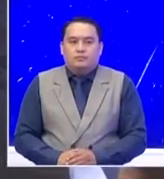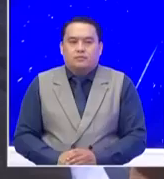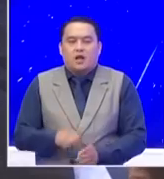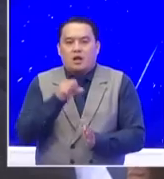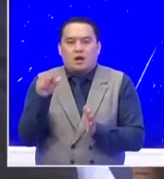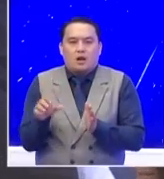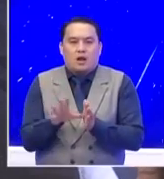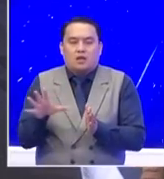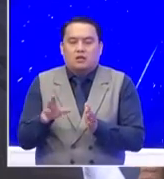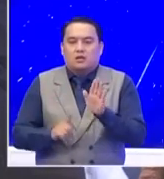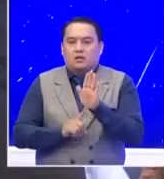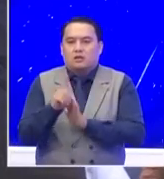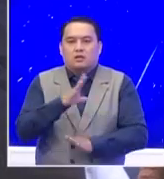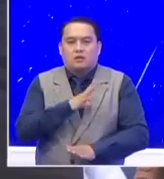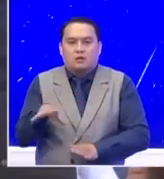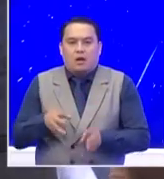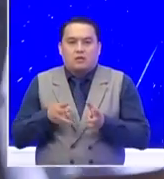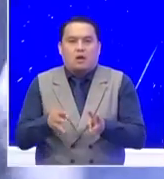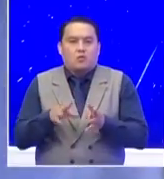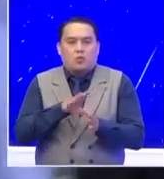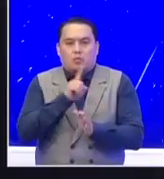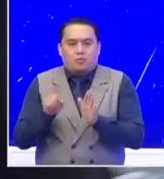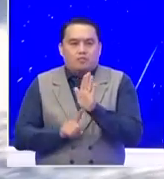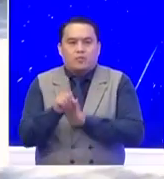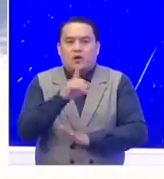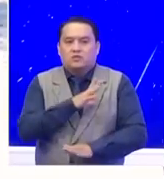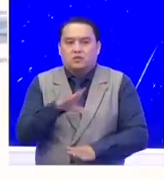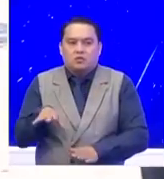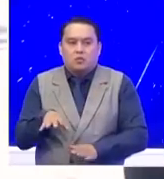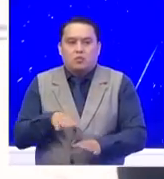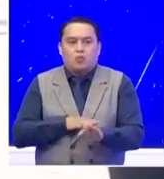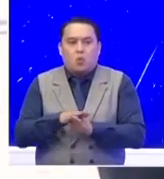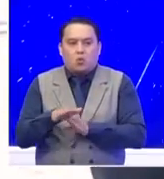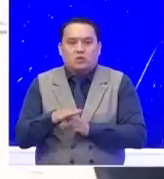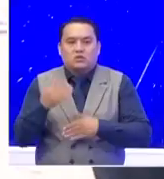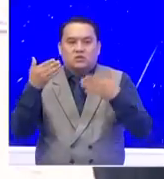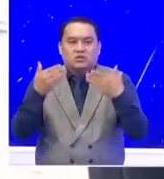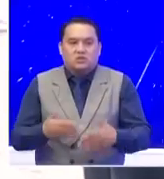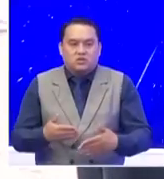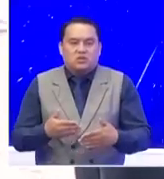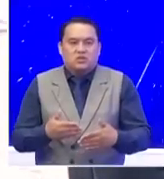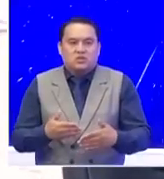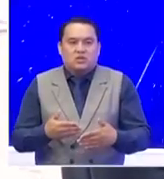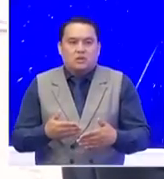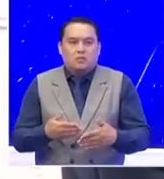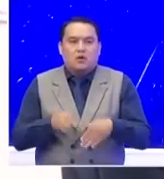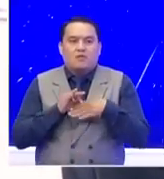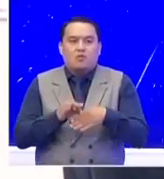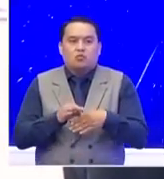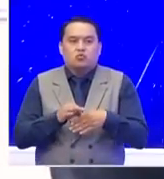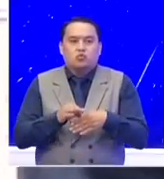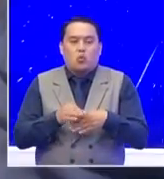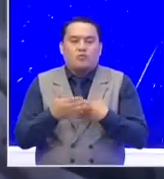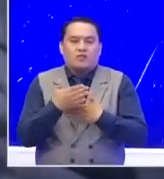Электрика басталганжок. Сантехника, отопление басталганжок полностью. Да? Стены до сих пор... И что внутри,